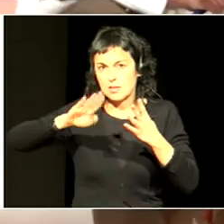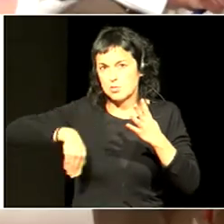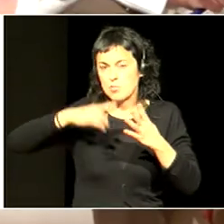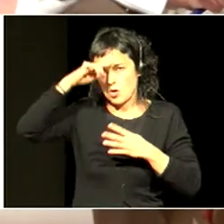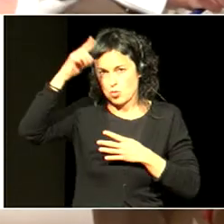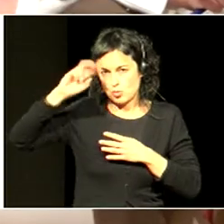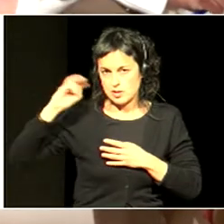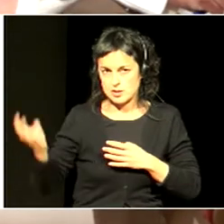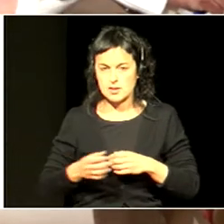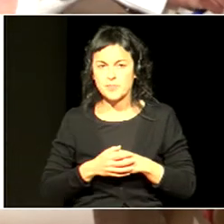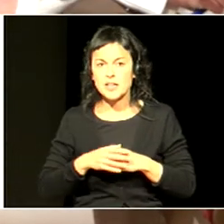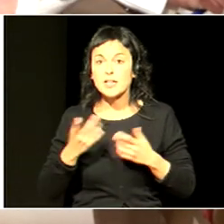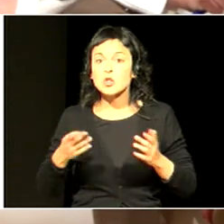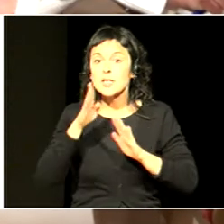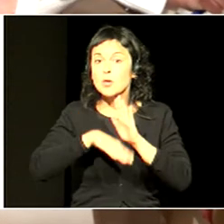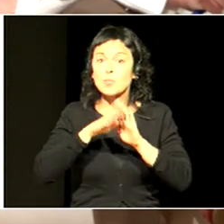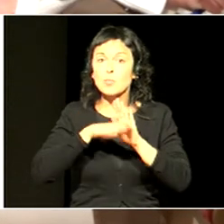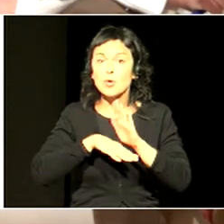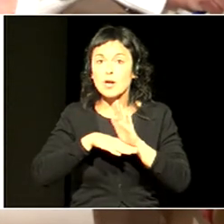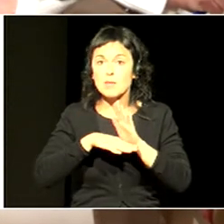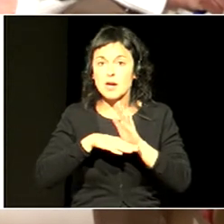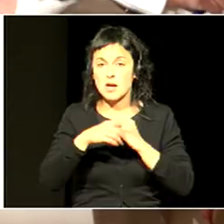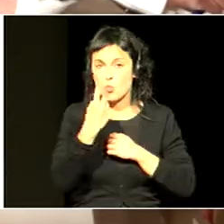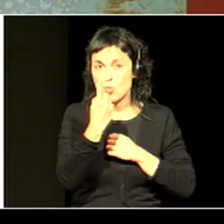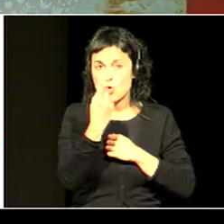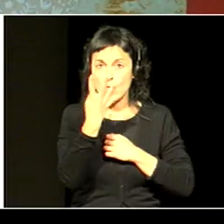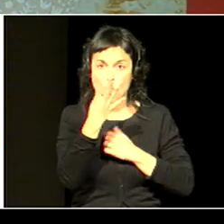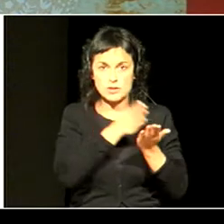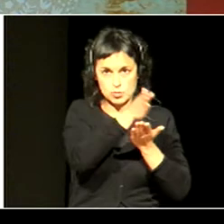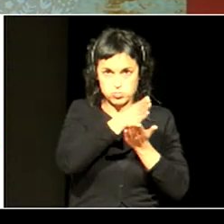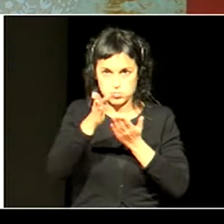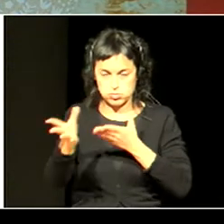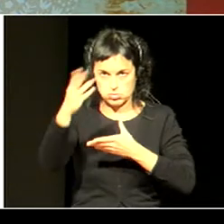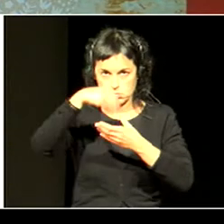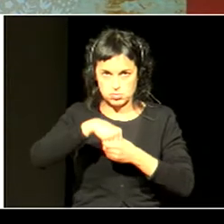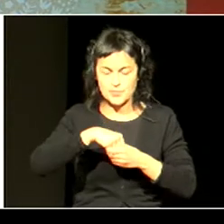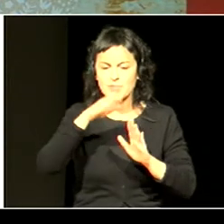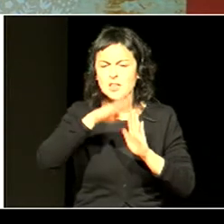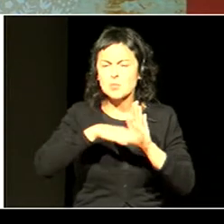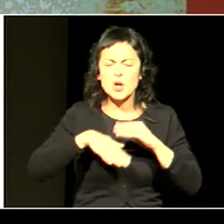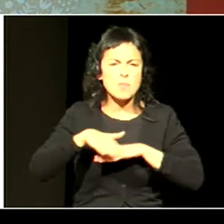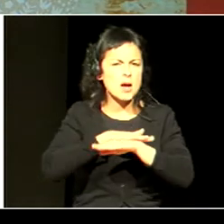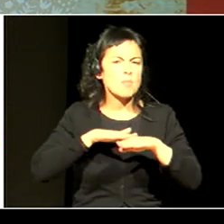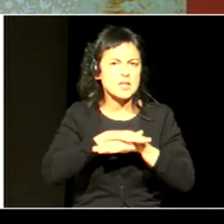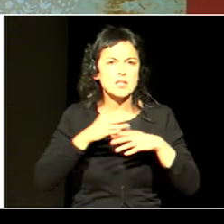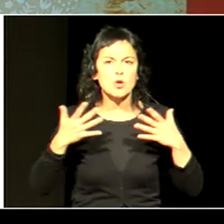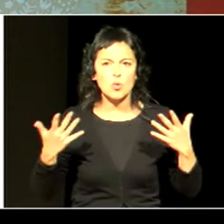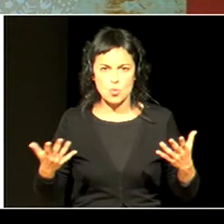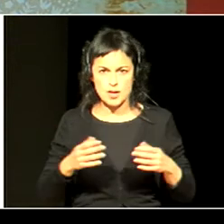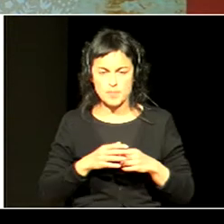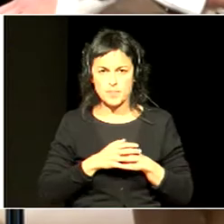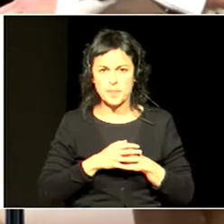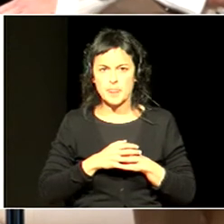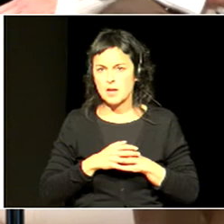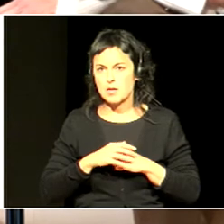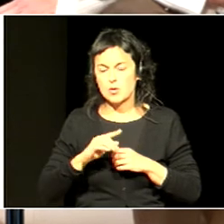bat eta lau atal horiek lantzen dabena. Eta zer da programa horren oinarrian daukaguna? Bueno, batetik esan